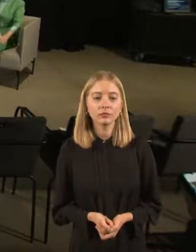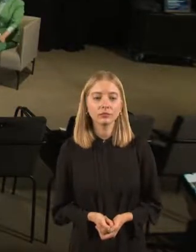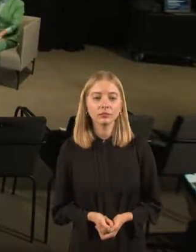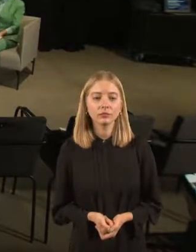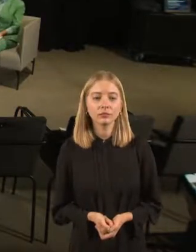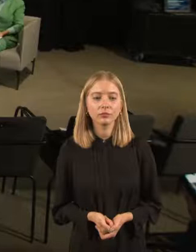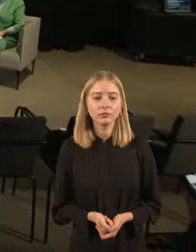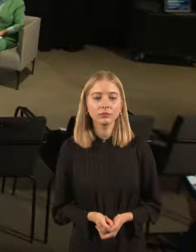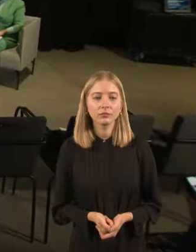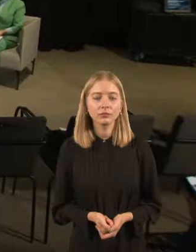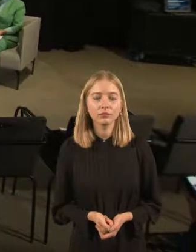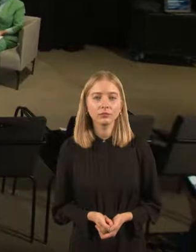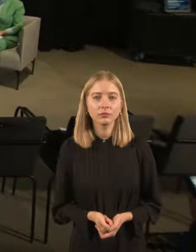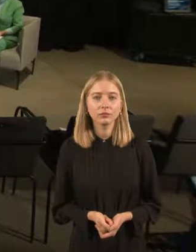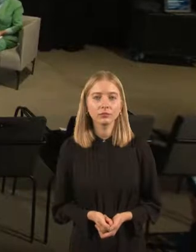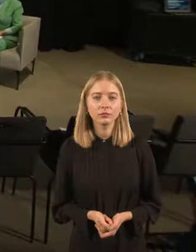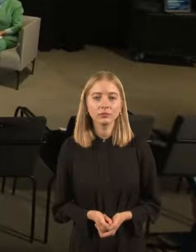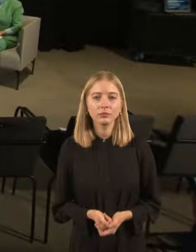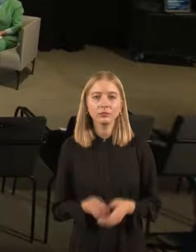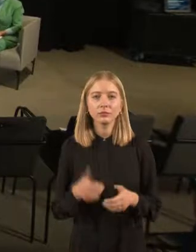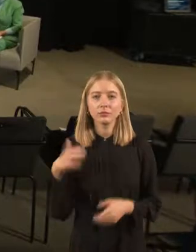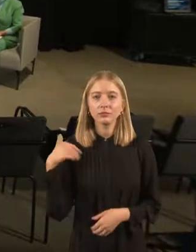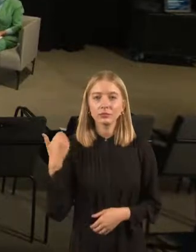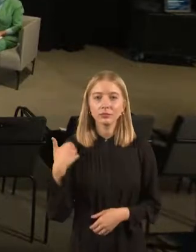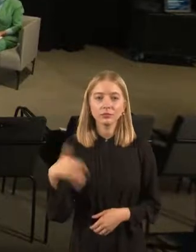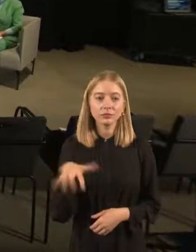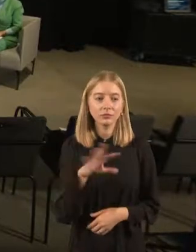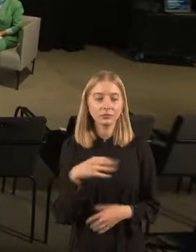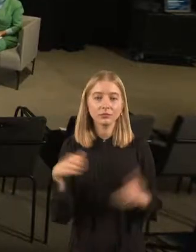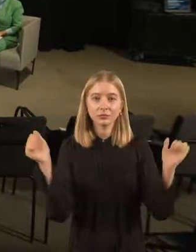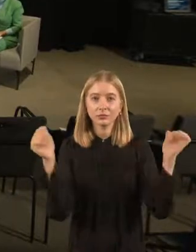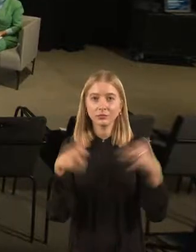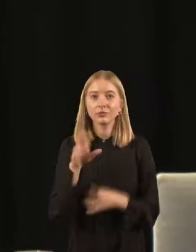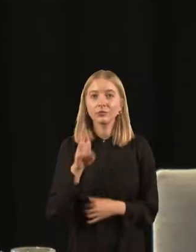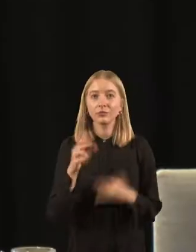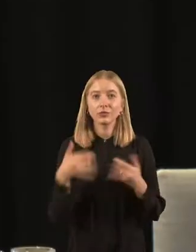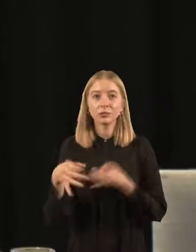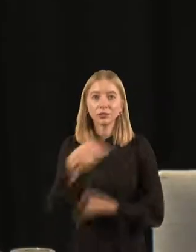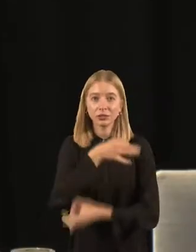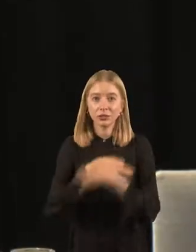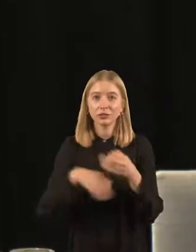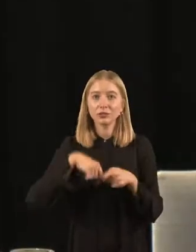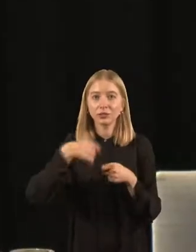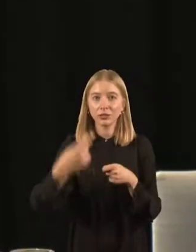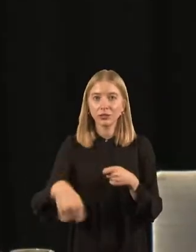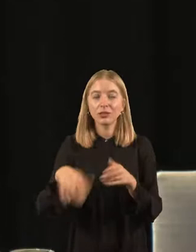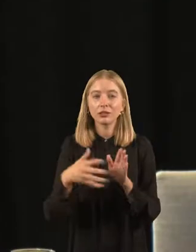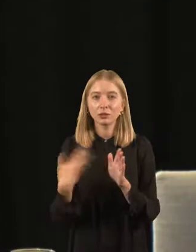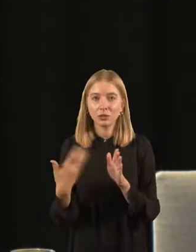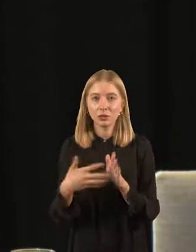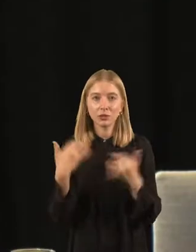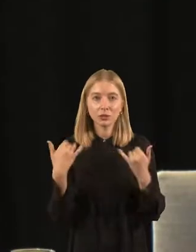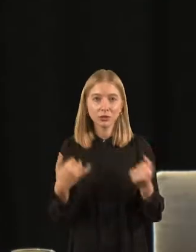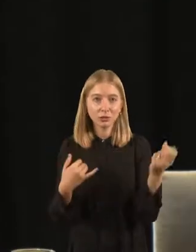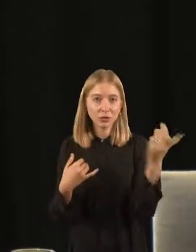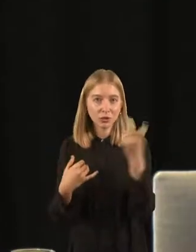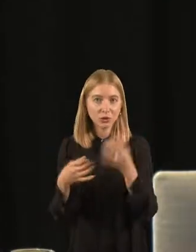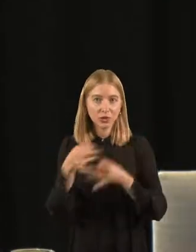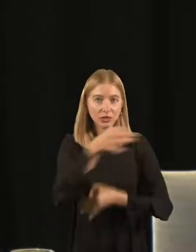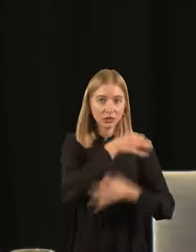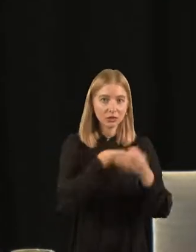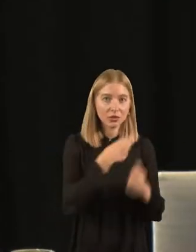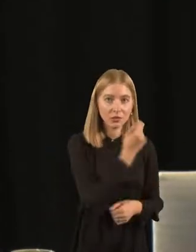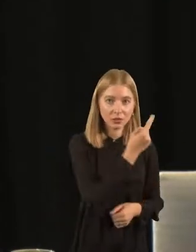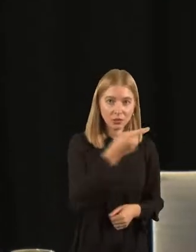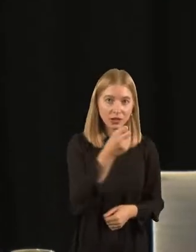1, 2, 3, visi. Gerai, tai sveiki susirinkę, toliau tęsiam diskusijos. Dvi diskusijos numatytos nuo 11 iki